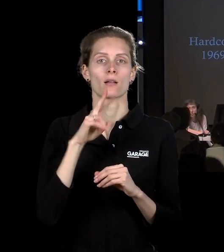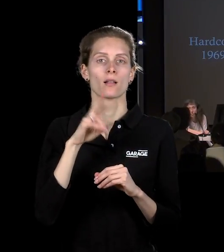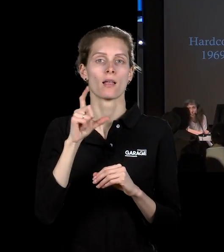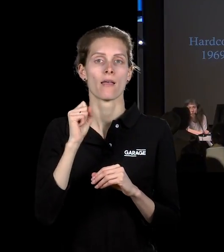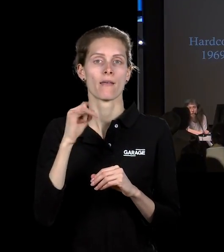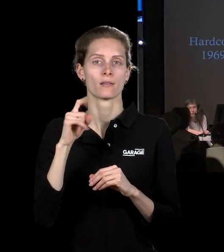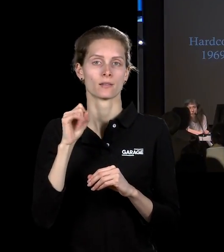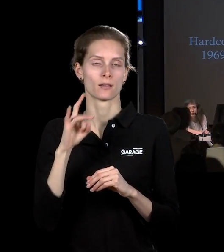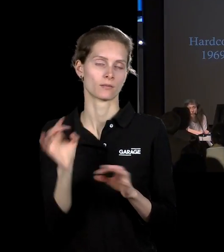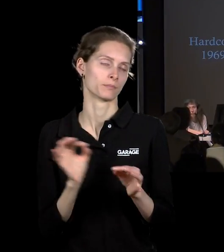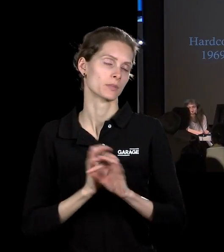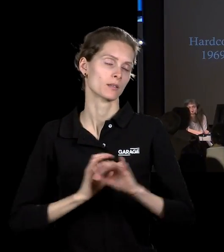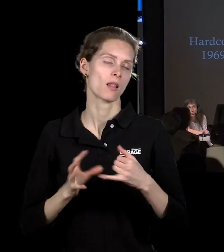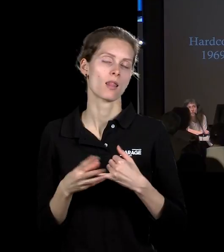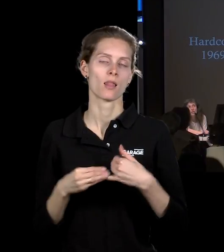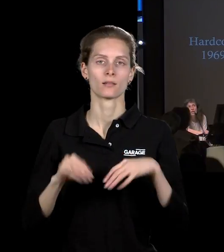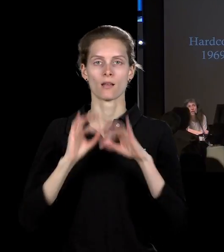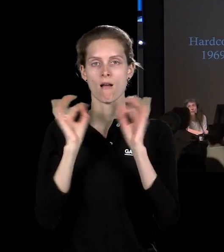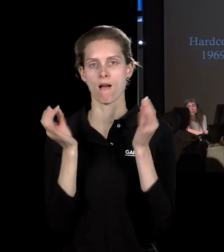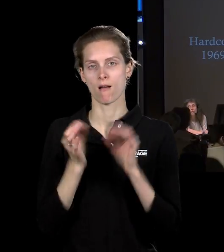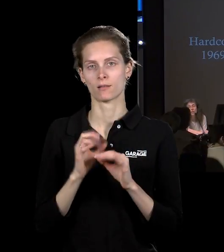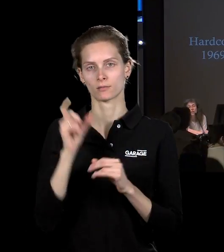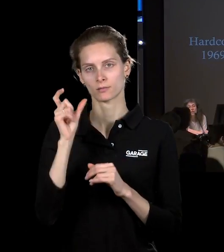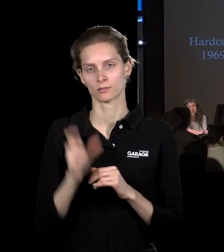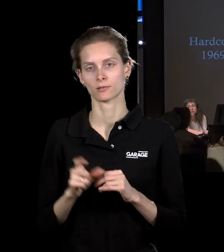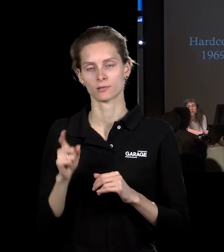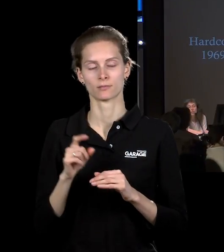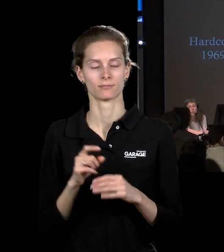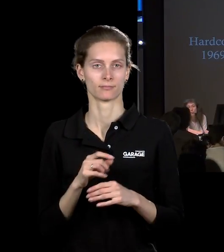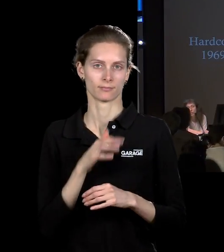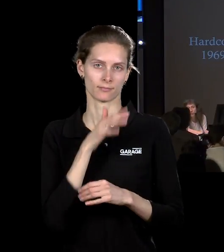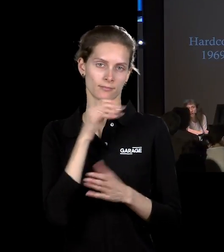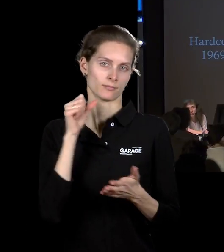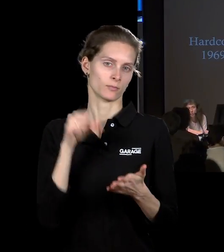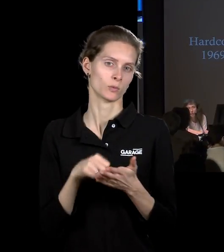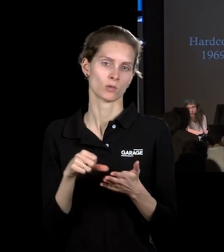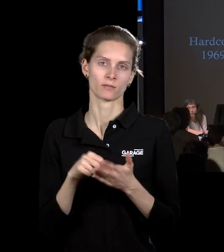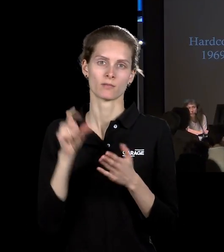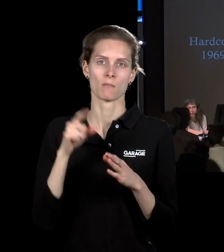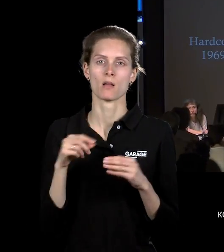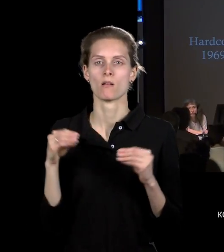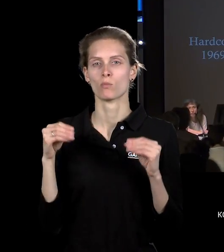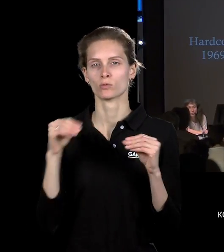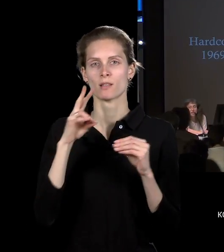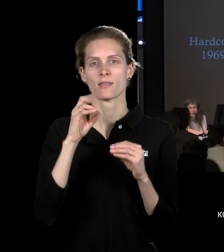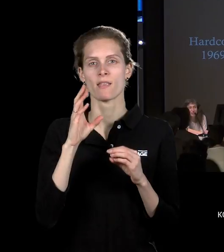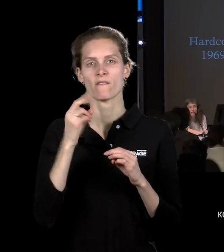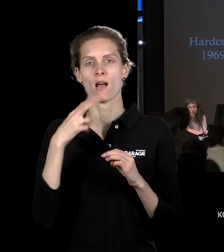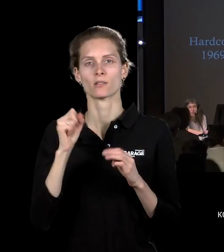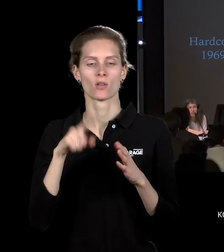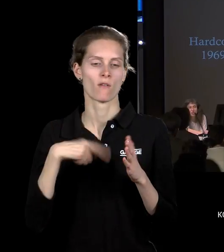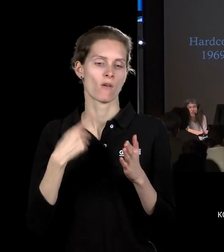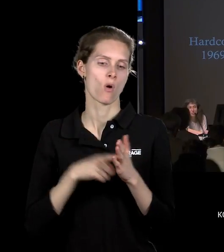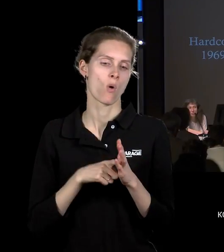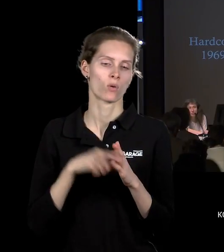прекрасный, который уже много лет строит какой-то же вавилонских размахов город в этой самой пустыне Невада, который не